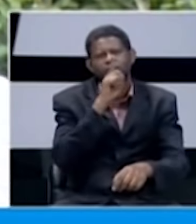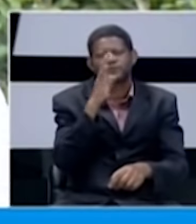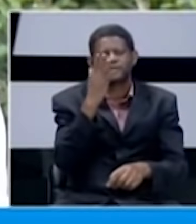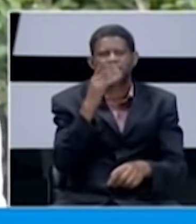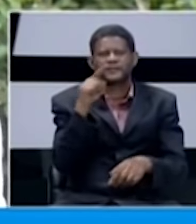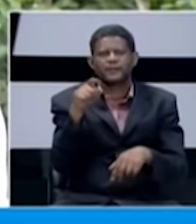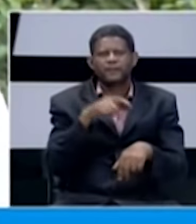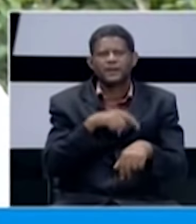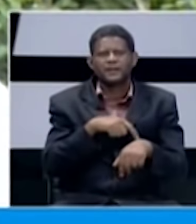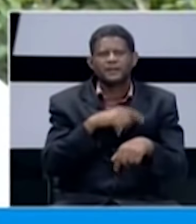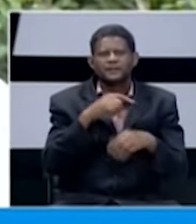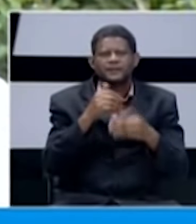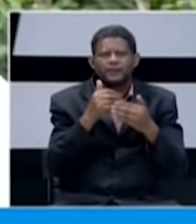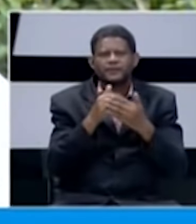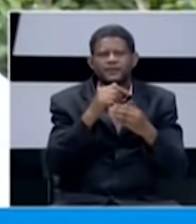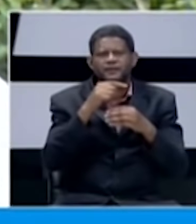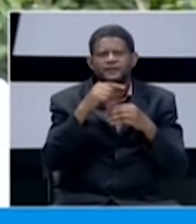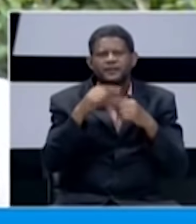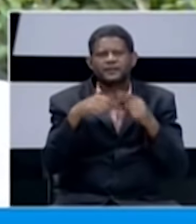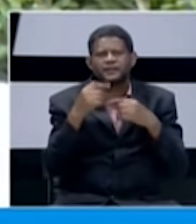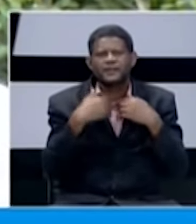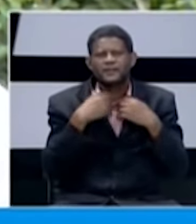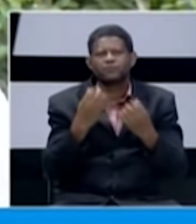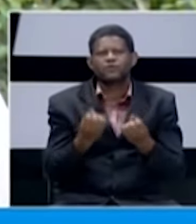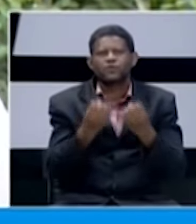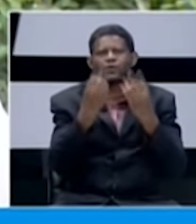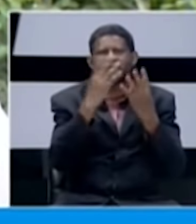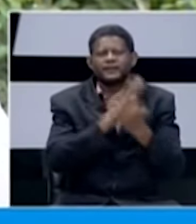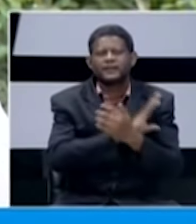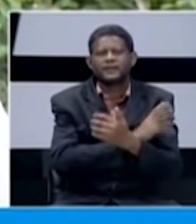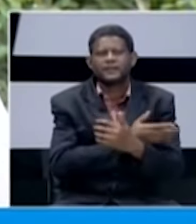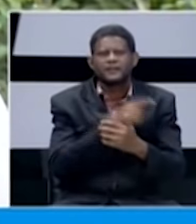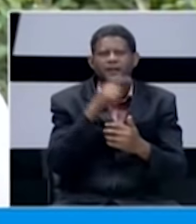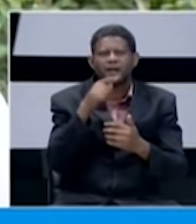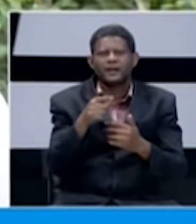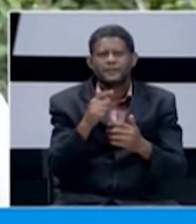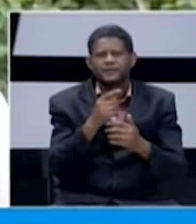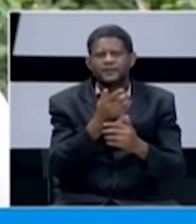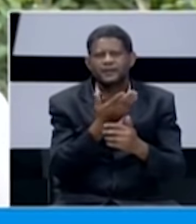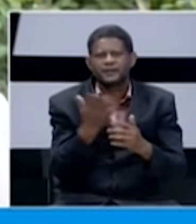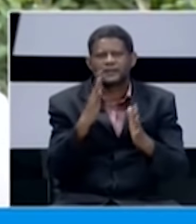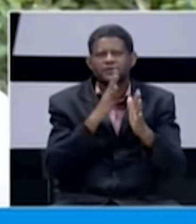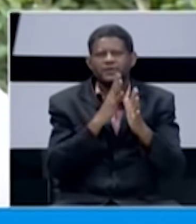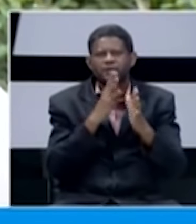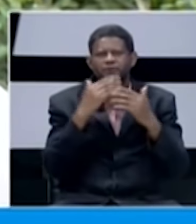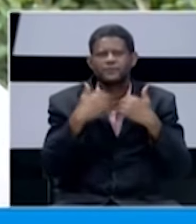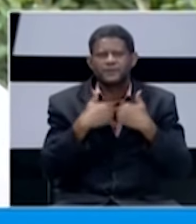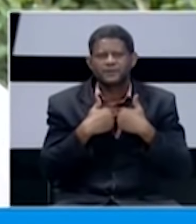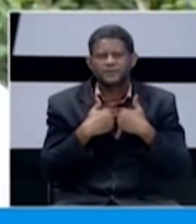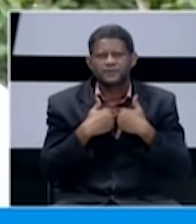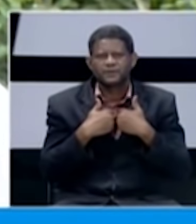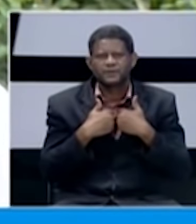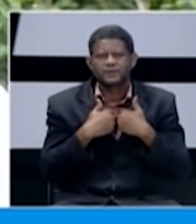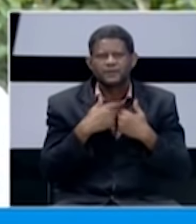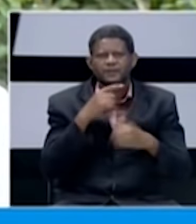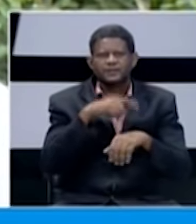أحد سلة خدت لا التو بزحات حيل تاتون أو زنا جرز تسلفهم سلة للو. جزيء